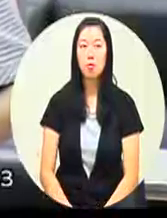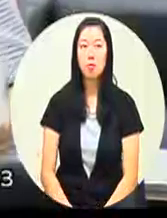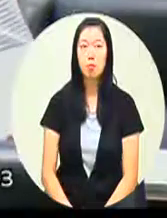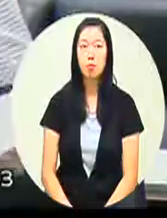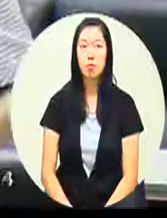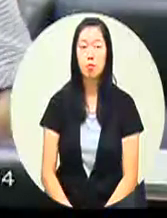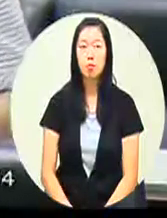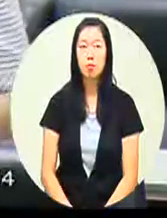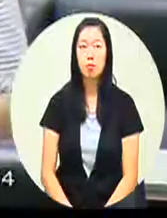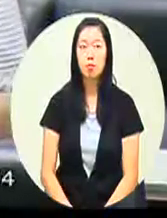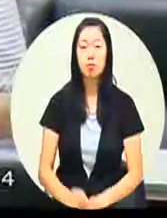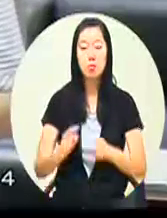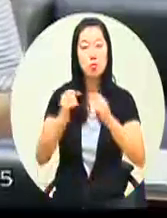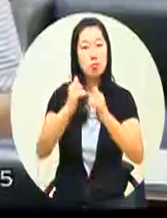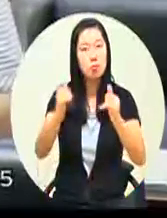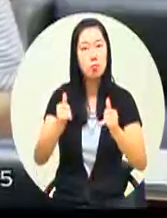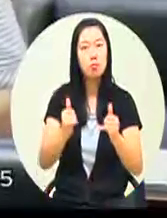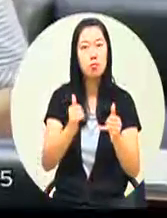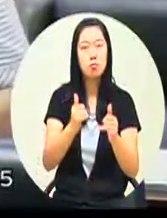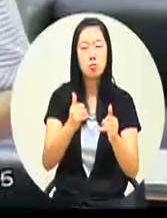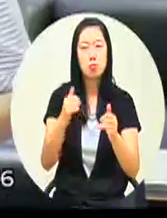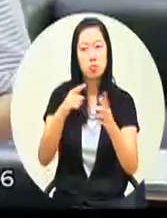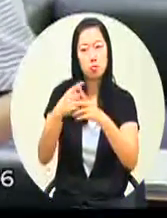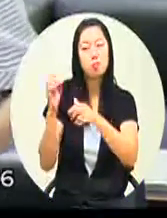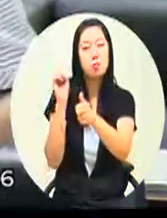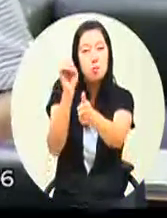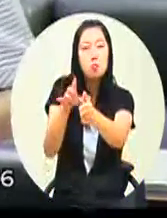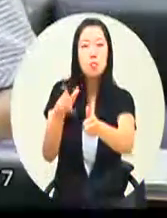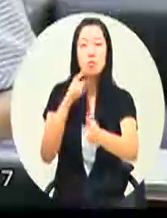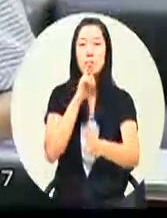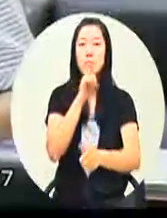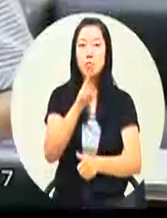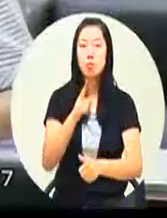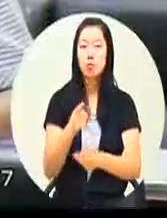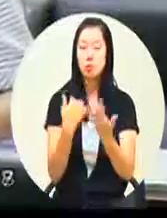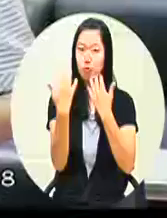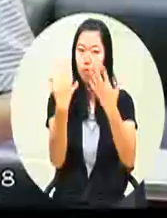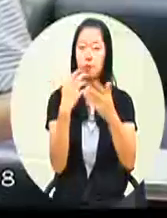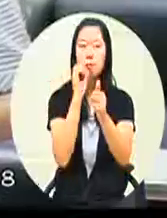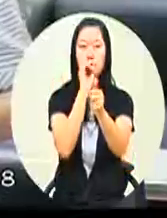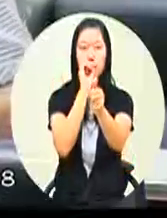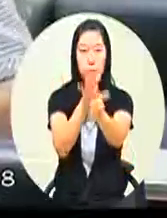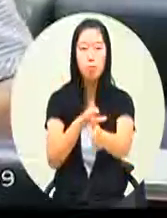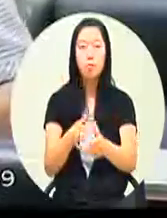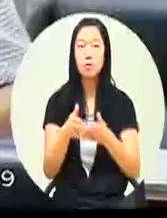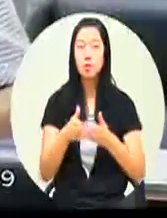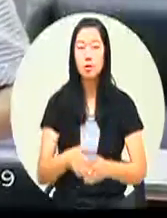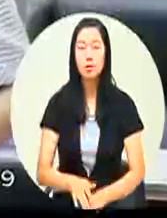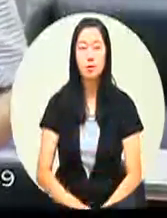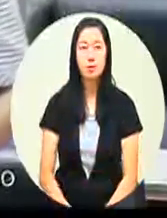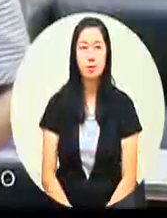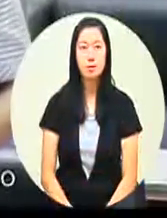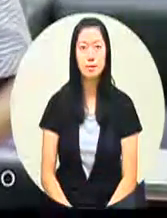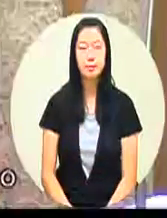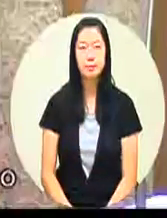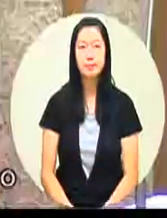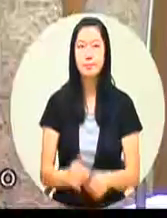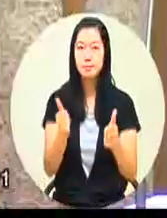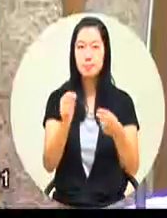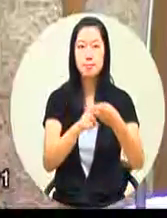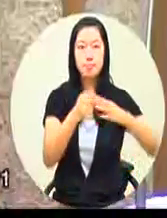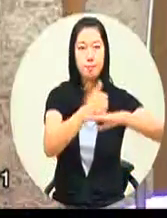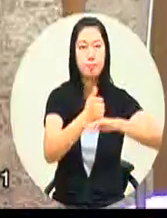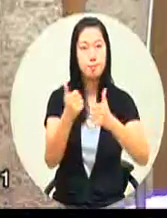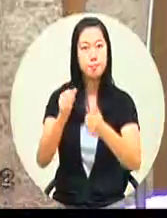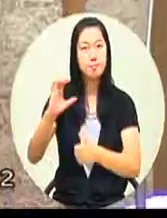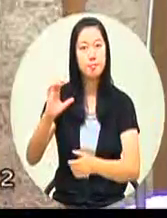要给我们市民朋友。这个做一个最明确一个答复嘛，哈，请海洋局回答。 谢谢主席，谢谢